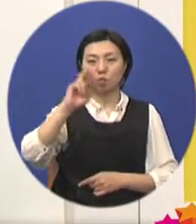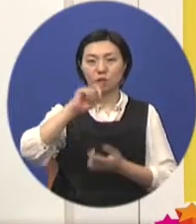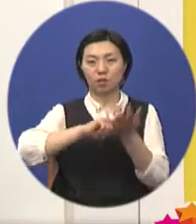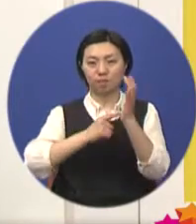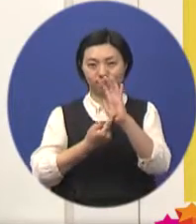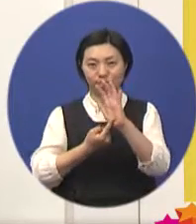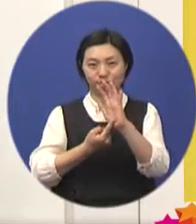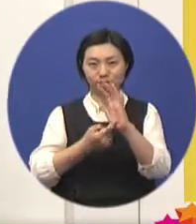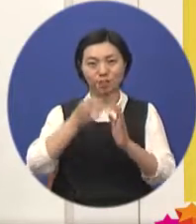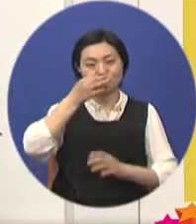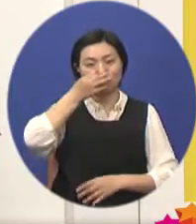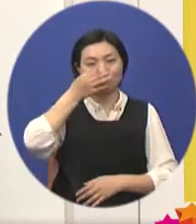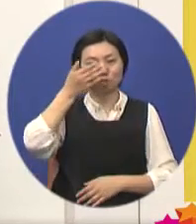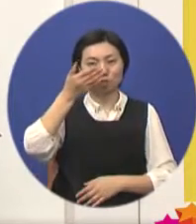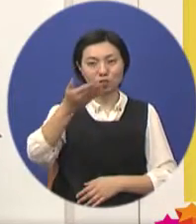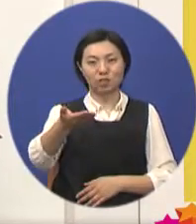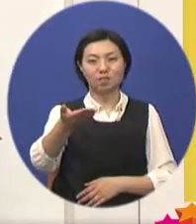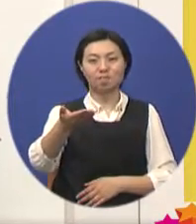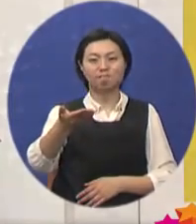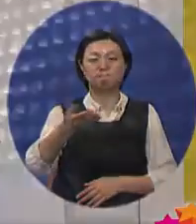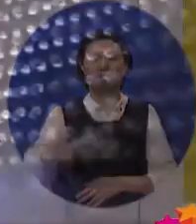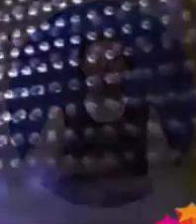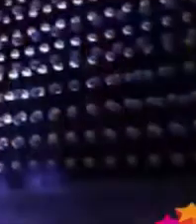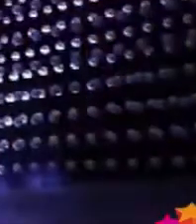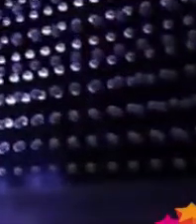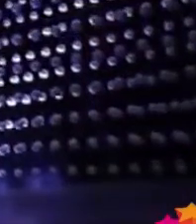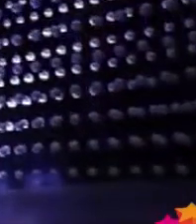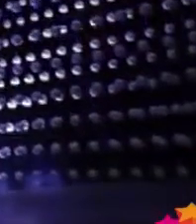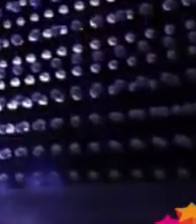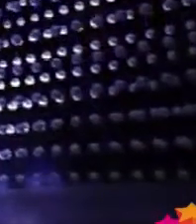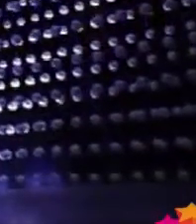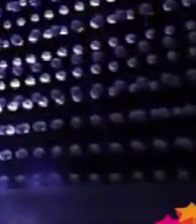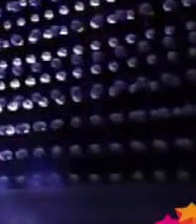딸 뮤직비디오 보여 주세요.